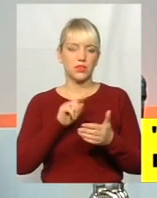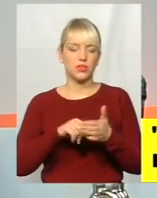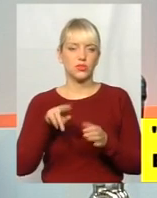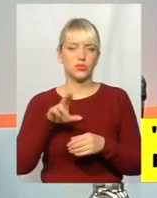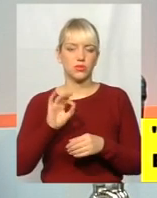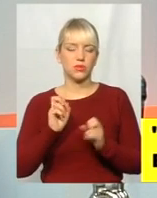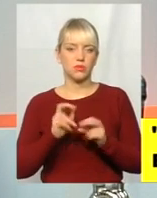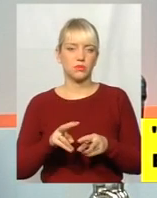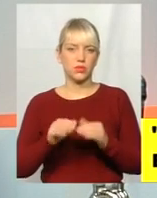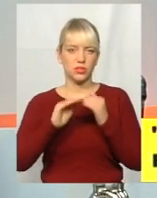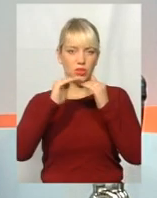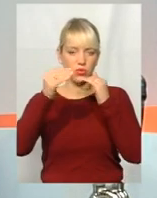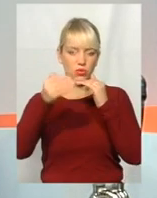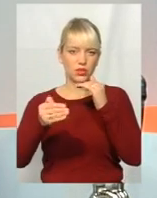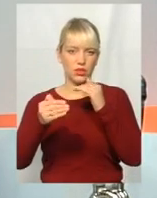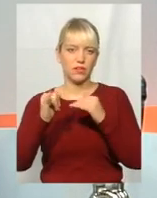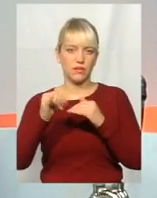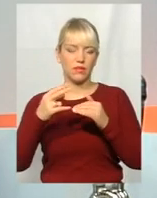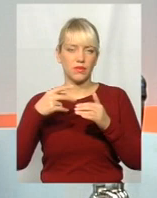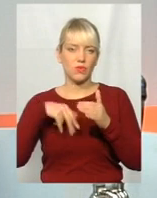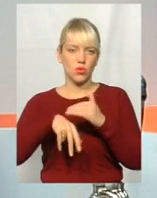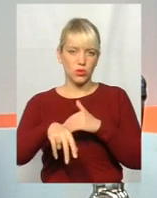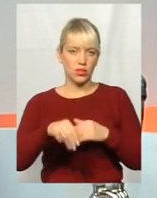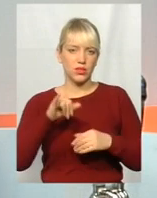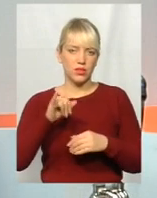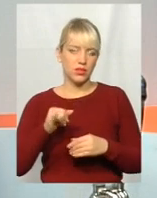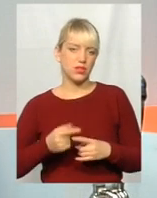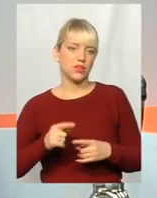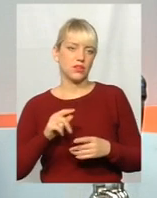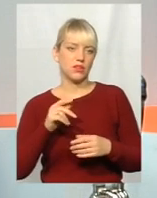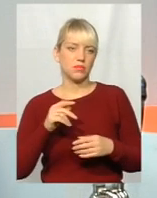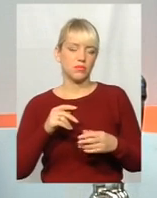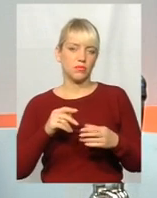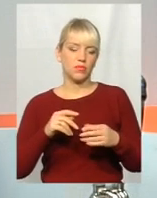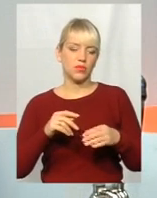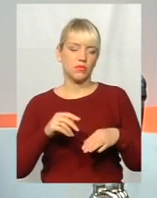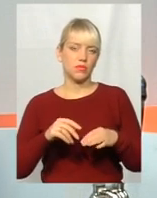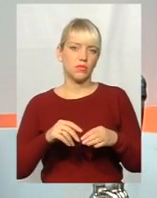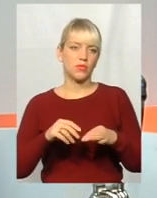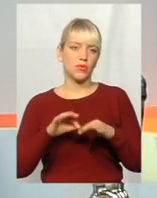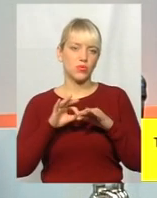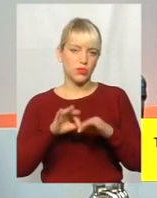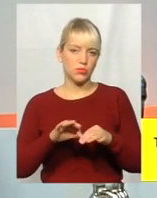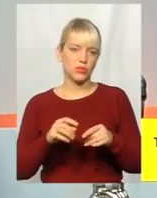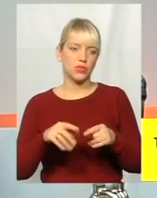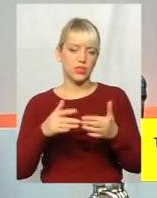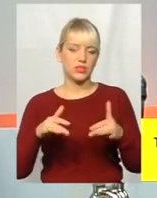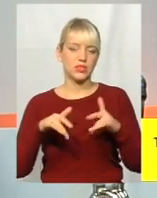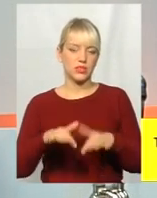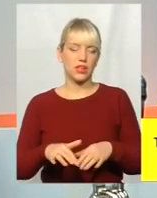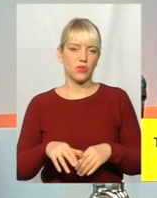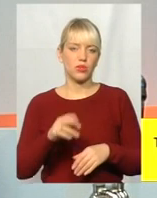на входи, під'їзди, і тоді плануємо вжиття заходів відповідних, тобто по ступені ризиків,